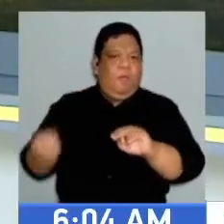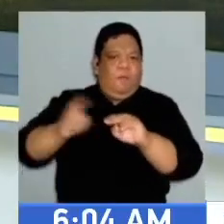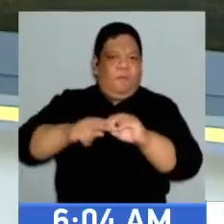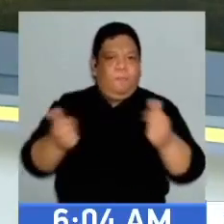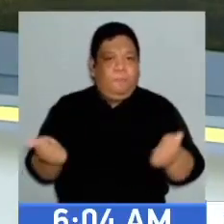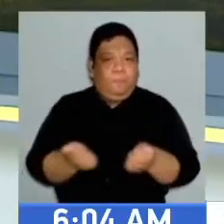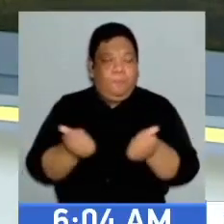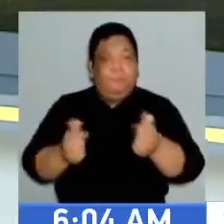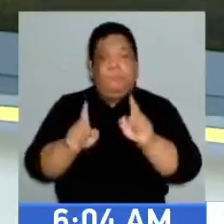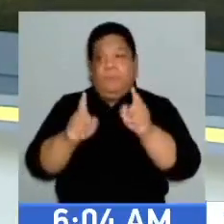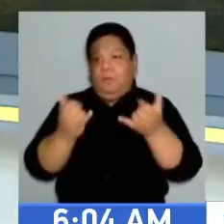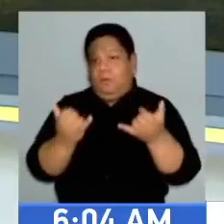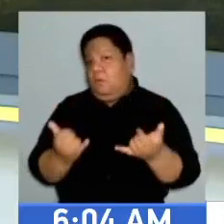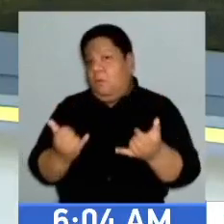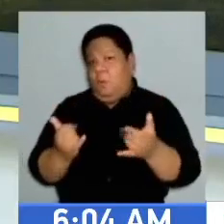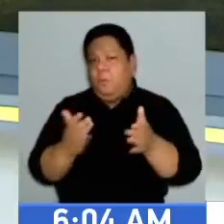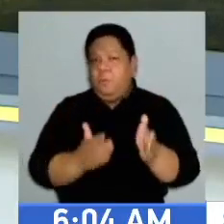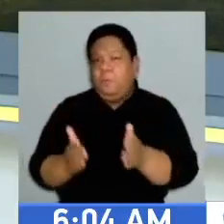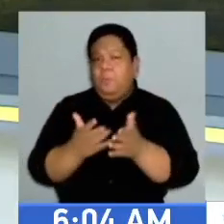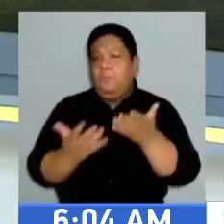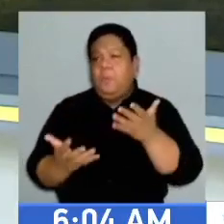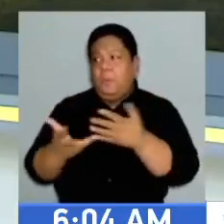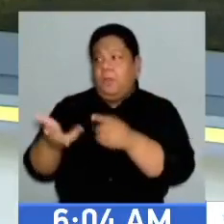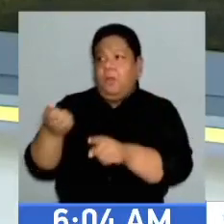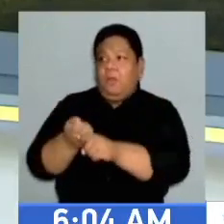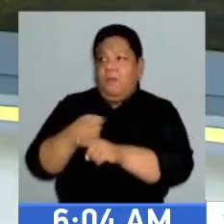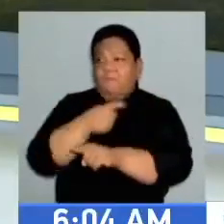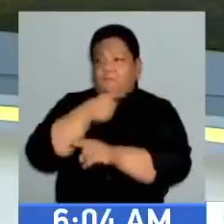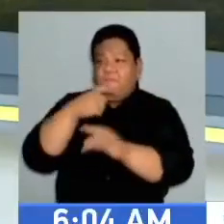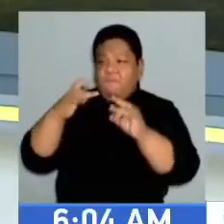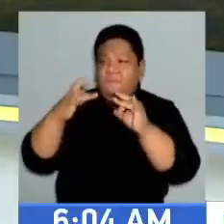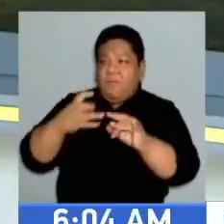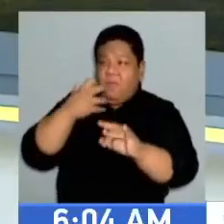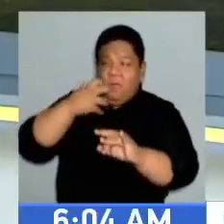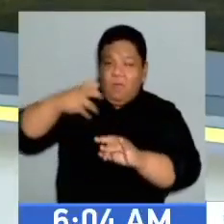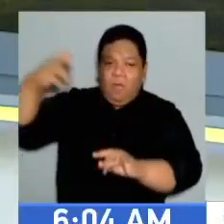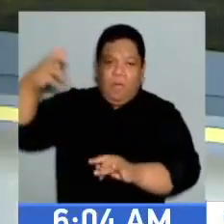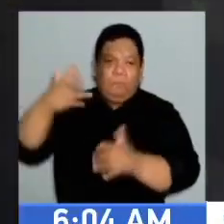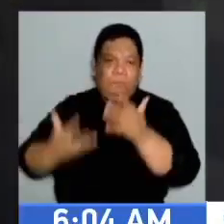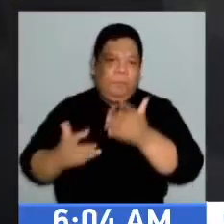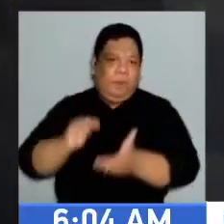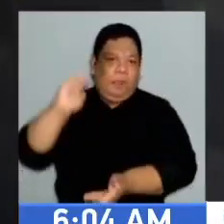ang posibleng epekto ng El Niño sa supply yan ang unang balita ni bernadet